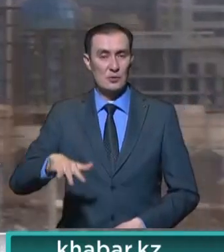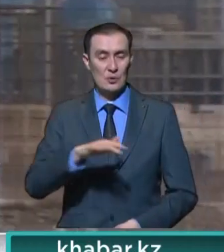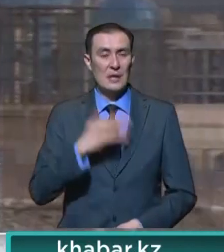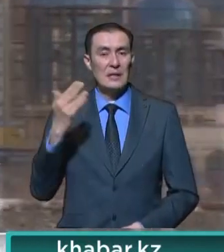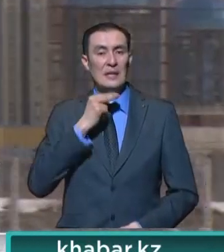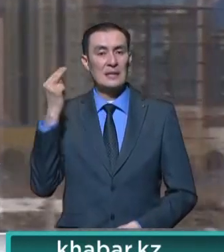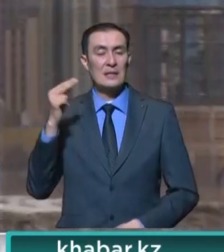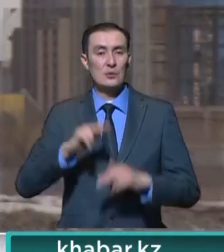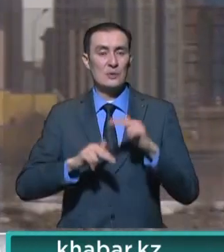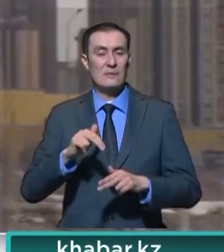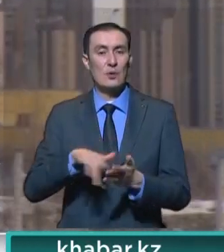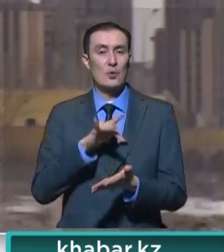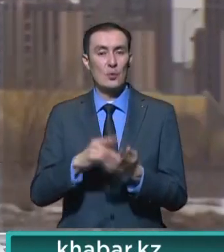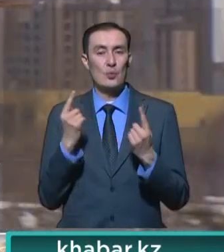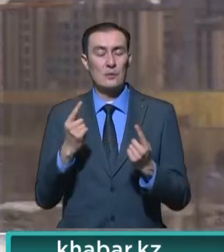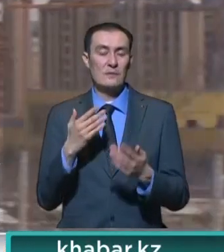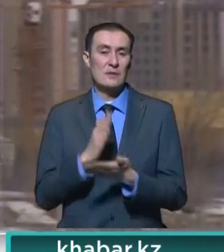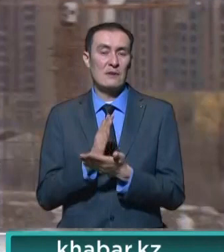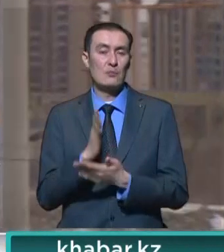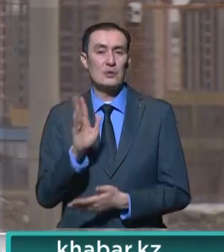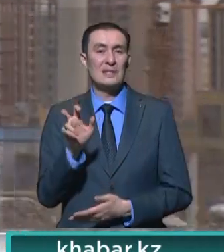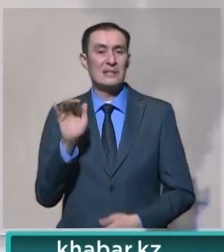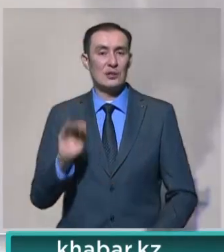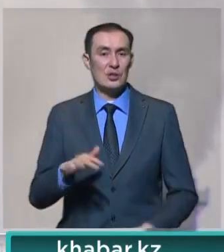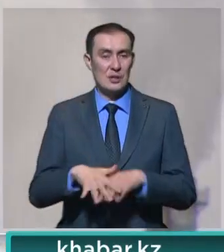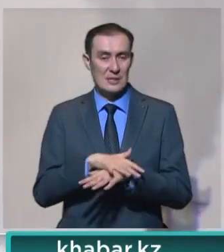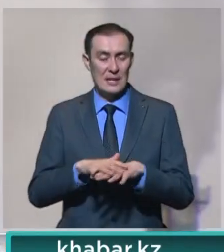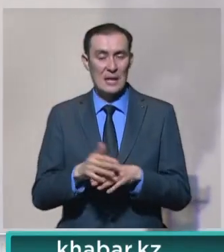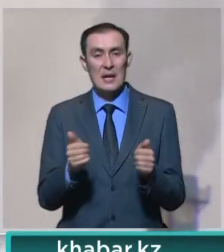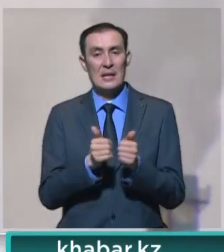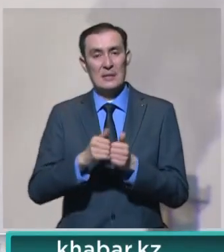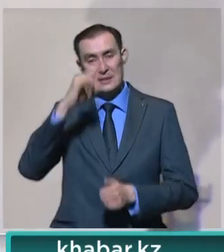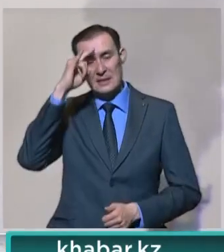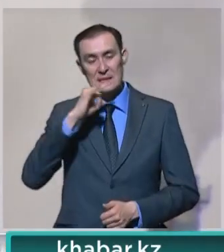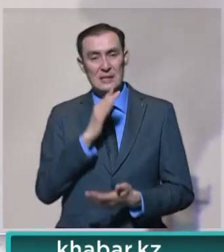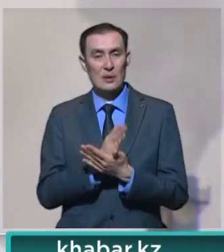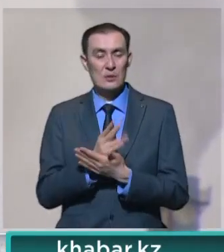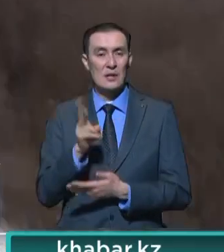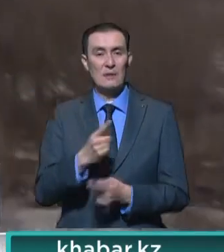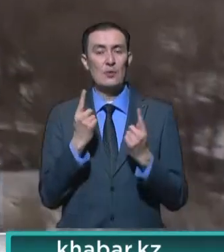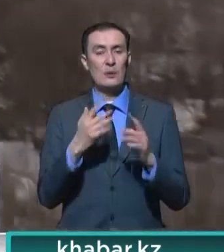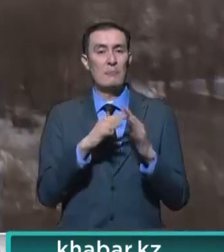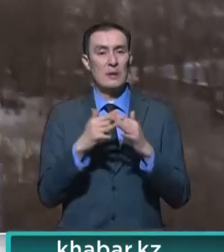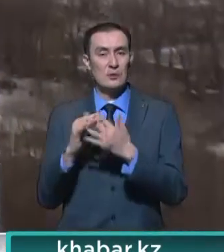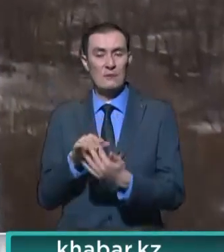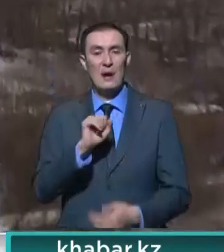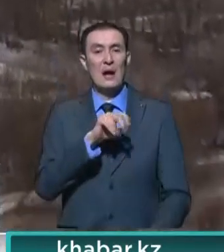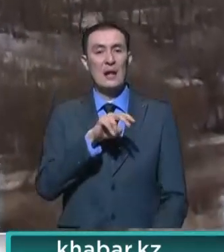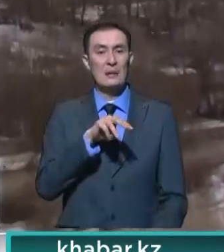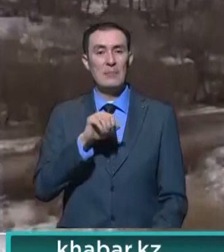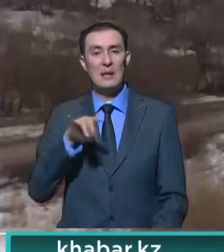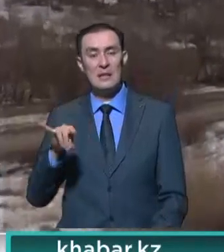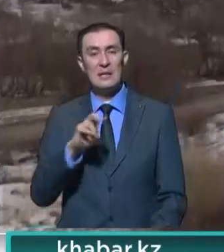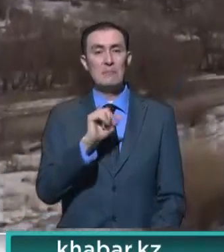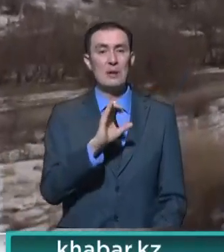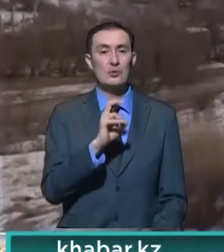строится крупный город, население которого в будущем составит 300 тысяч. Рядом с казахстанской стороны находятся два крупных поселка – Алмалы и Баскунчи. При